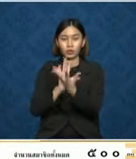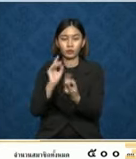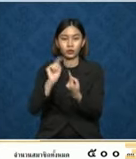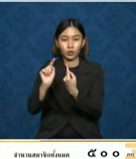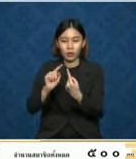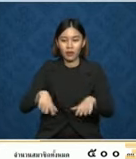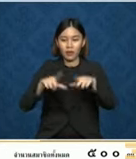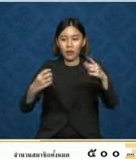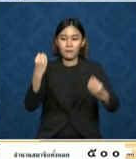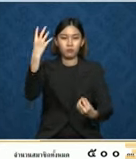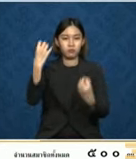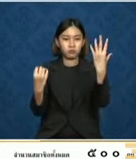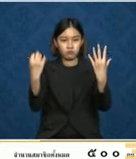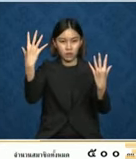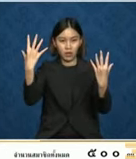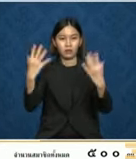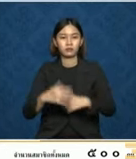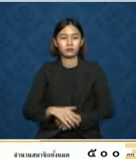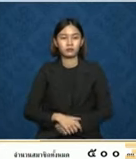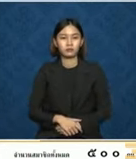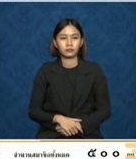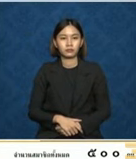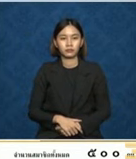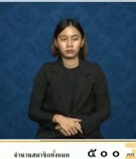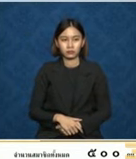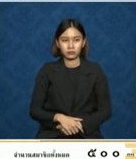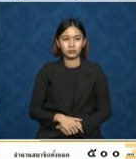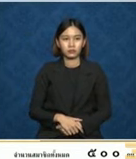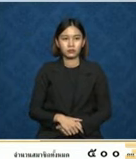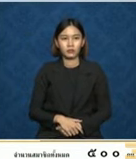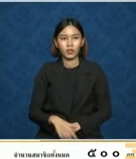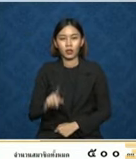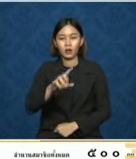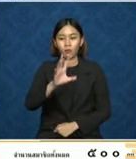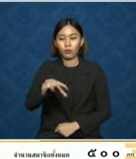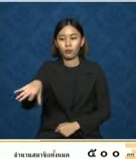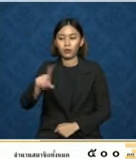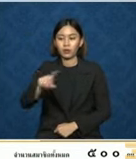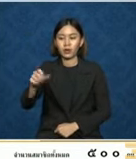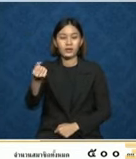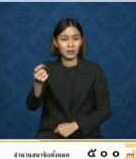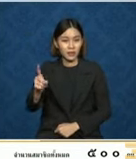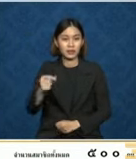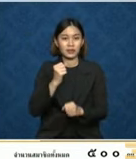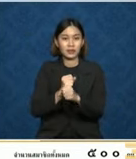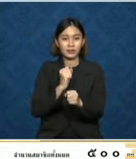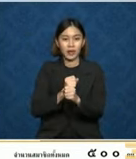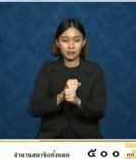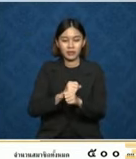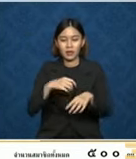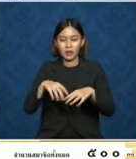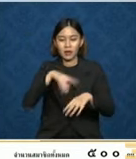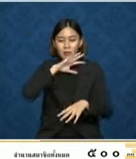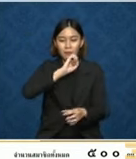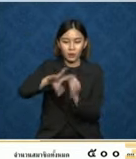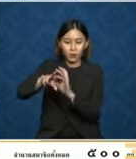ต่อพื้นที่ป่าต้นน้ำยิ่งไปกว่านั้นครับในจำนวน111แห่งที่ดำเนินการจัดกำจัดขยะ